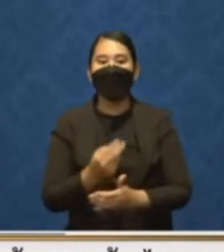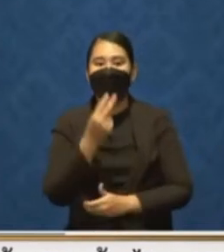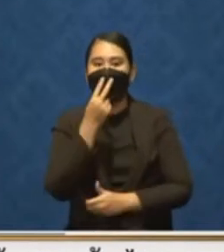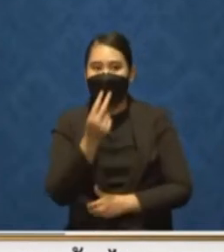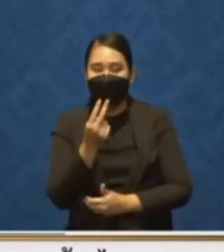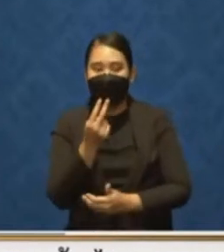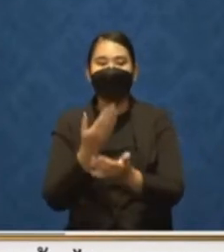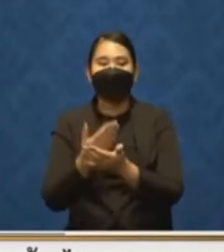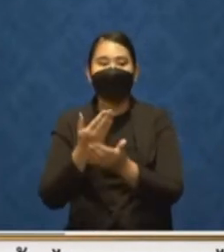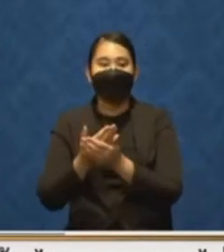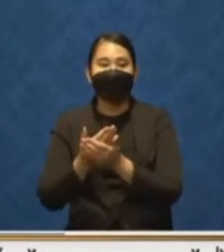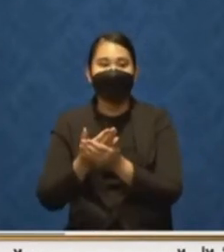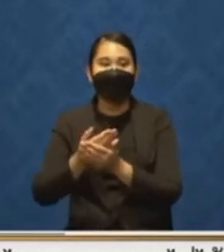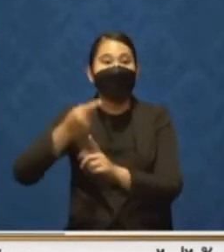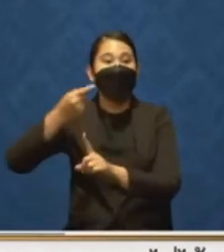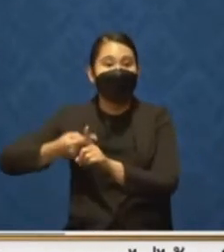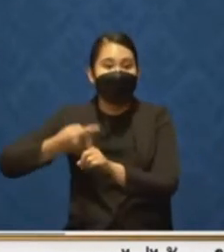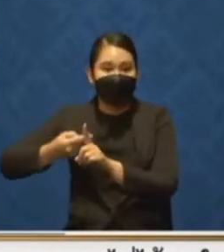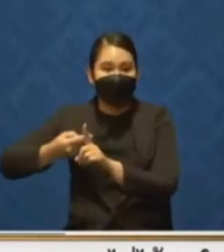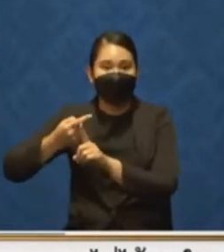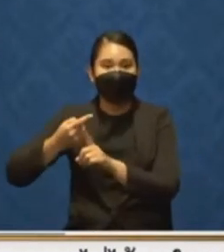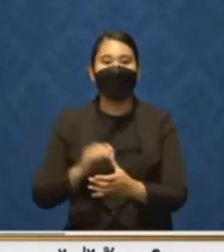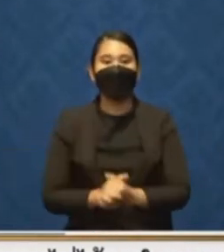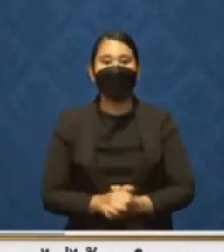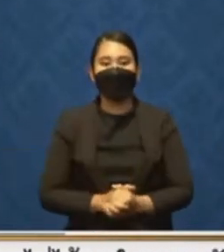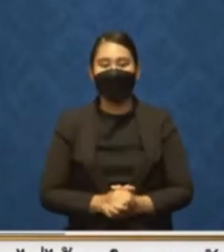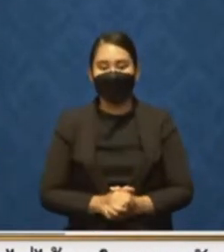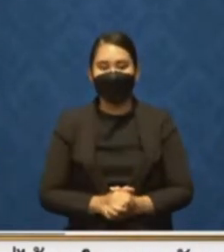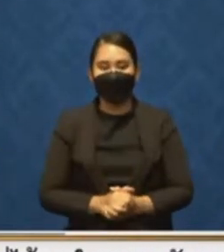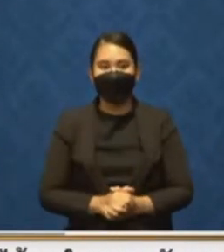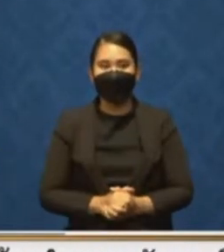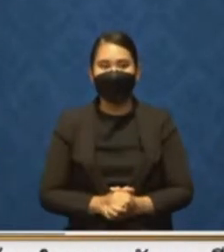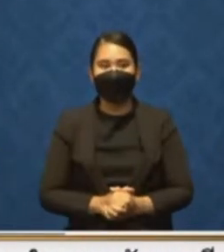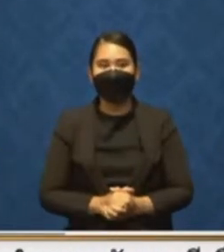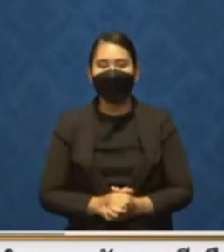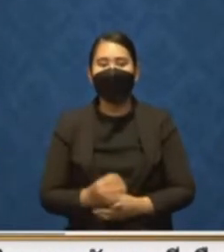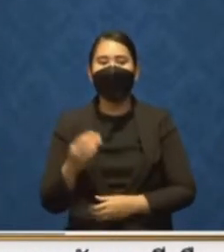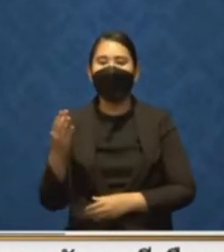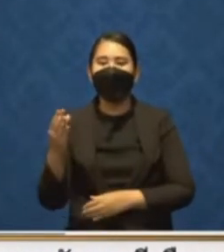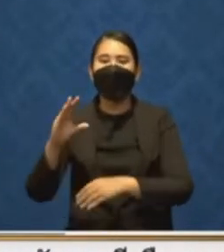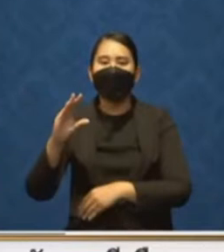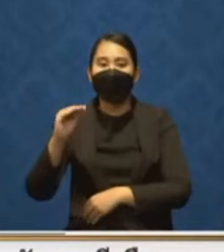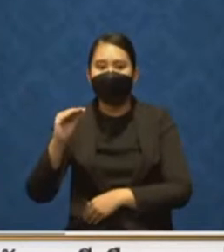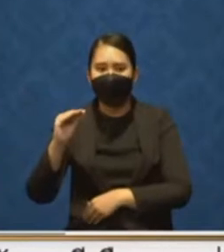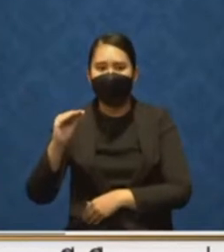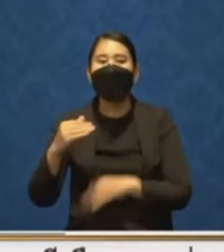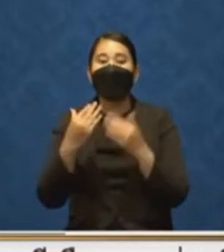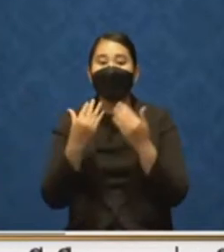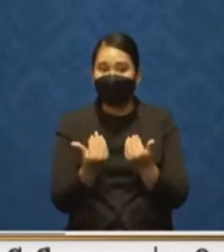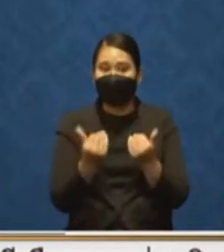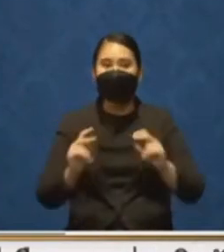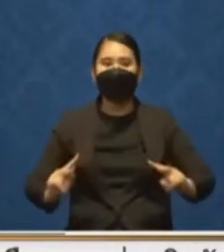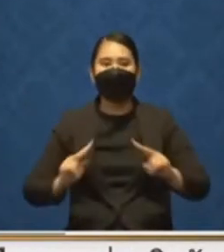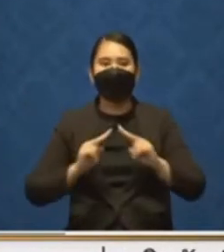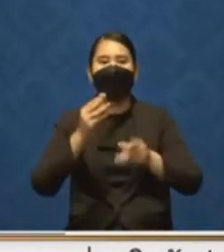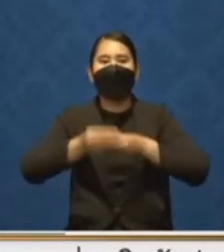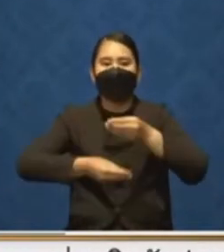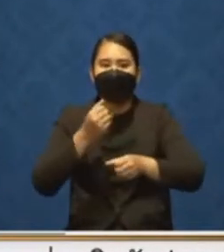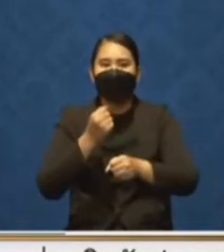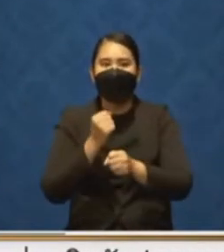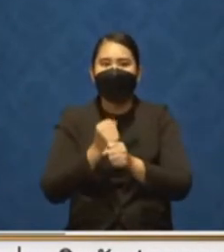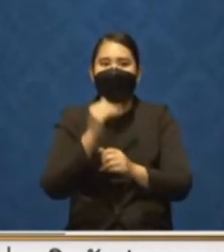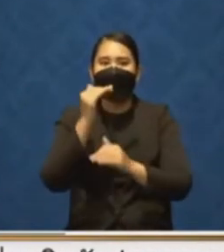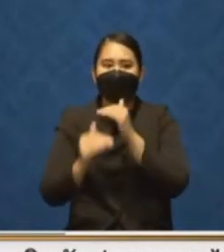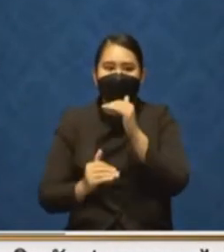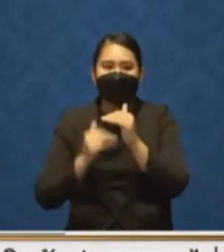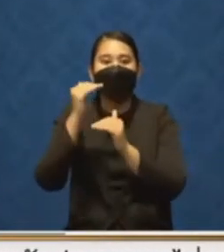รายได้อย่างที่ท่านพูดอะไรครับแต่ว่าท่านพูดวันนี้กระทรวงพาณิชย์ทำไปไกลแล้วครับแล้วสบานชุดนี้ก็ทำไปก่อน